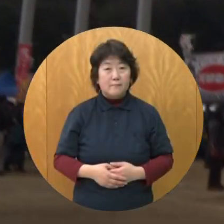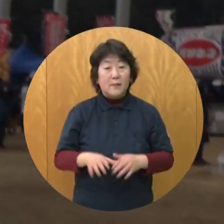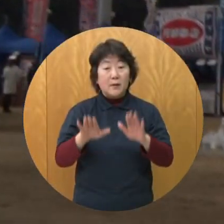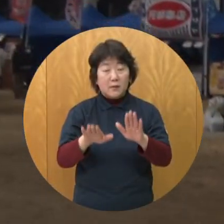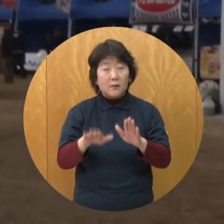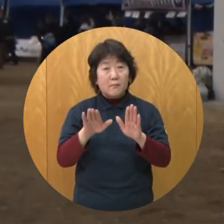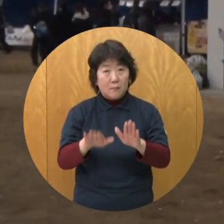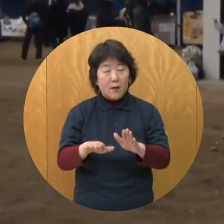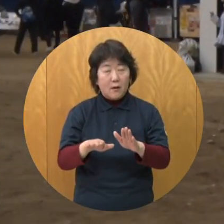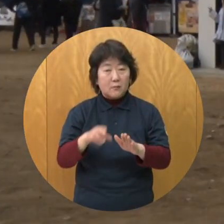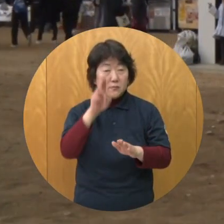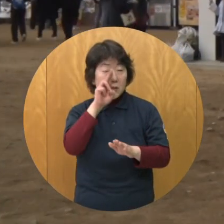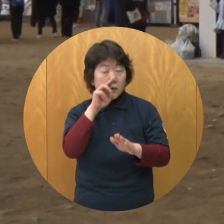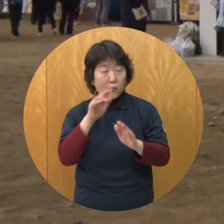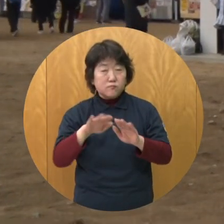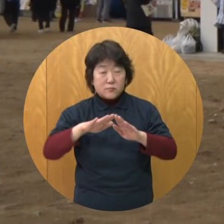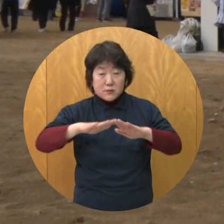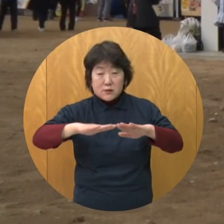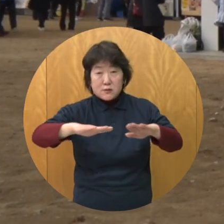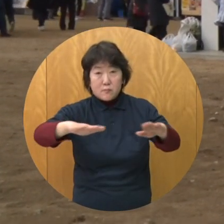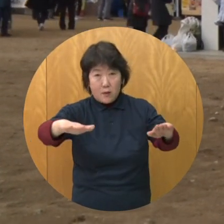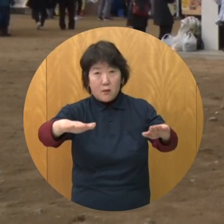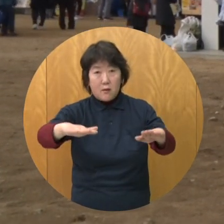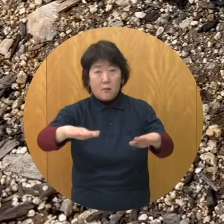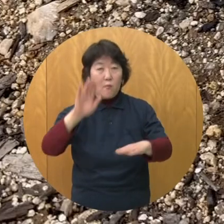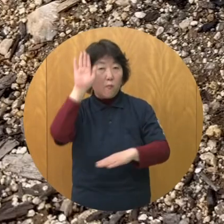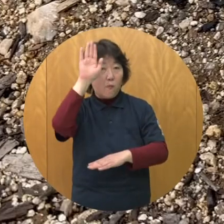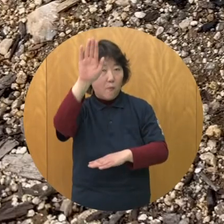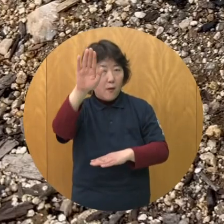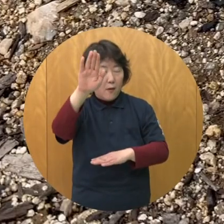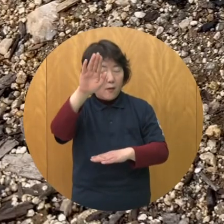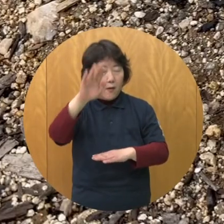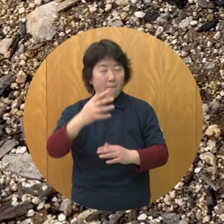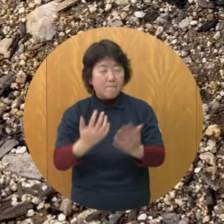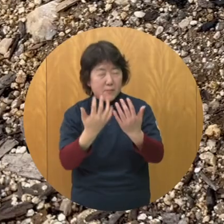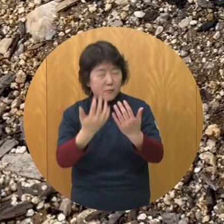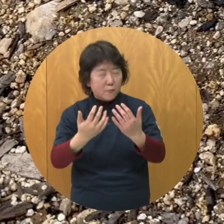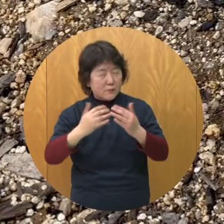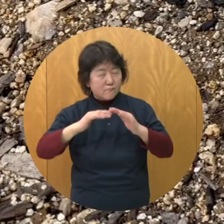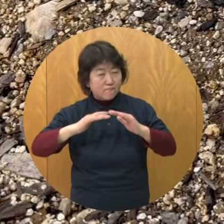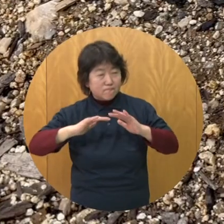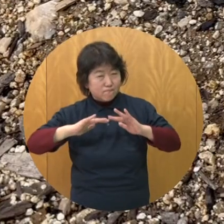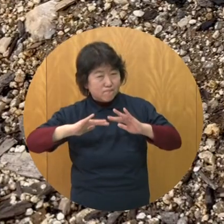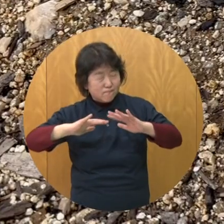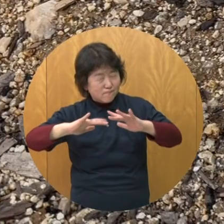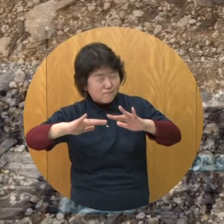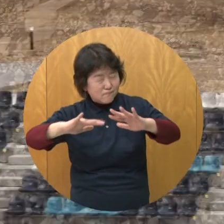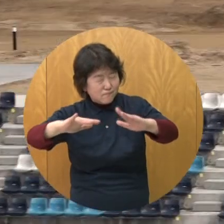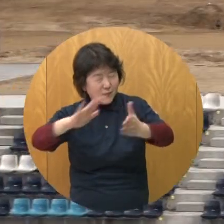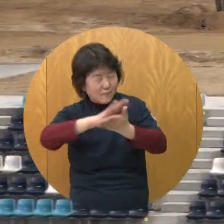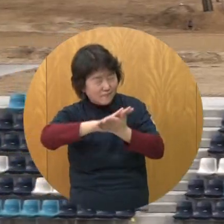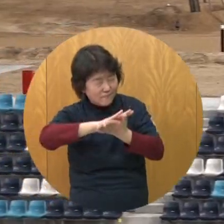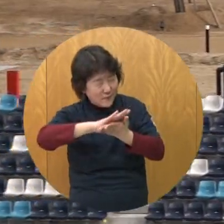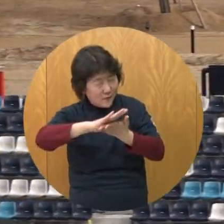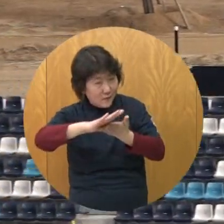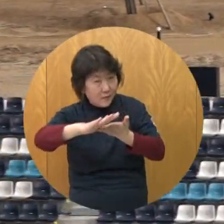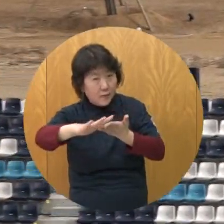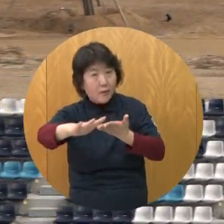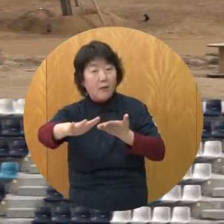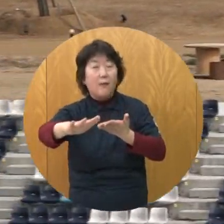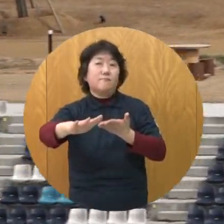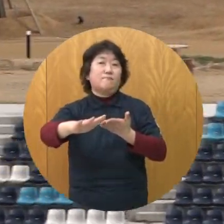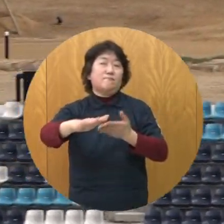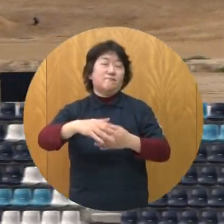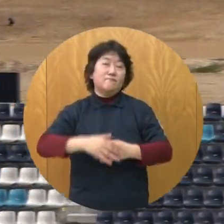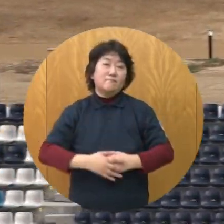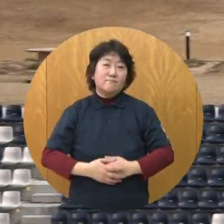今はまだ茶色い地面ですが、シーズンが開幕し新緑の季節には白爪草の緑の絨毯が広